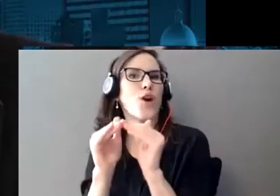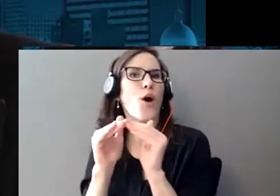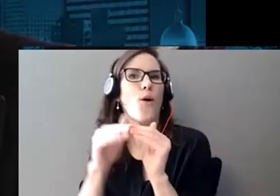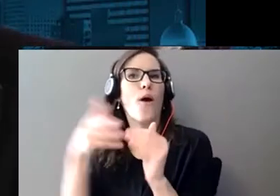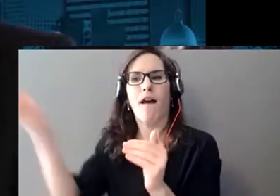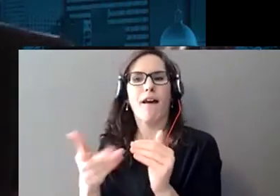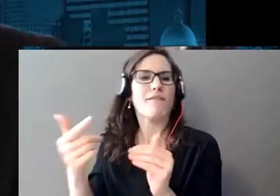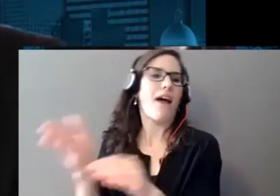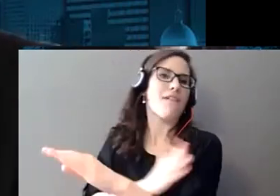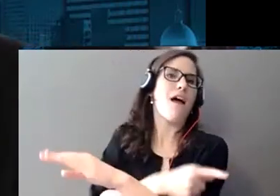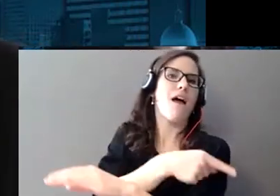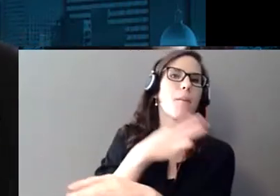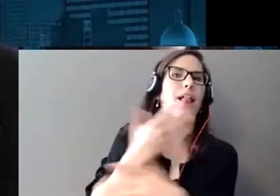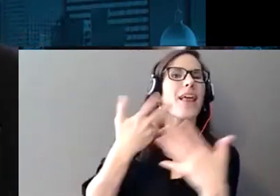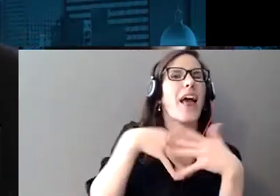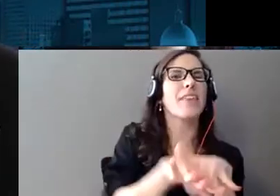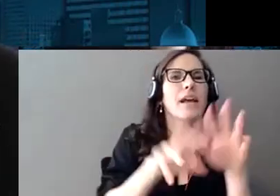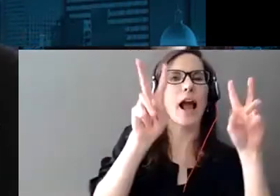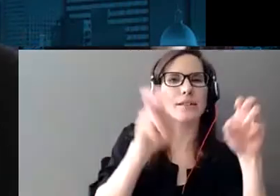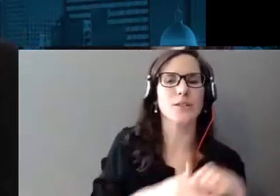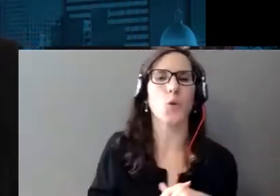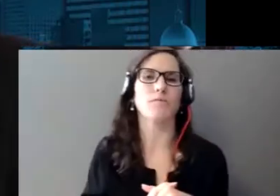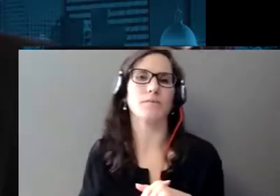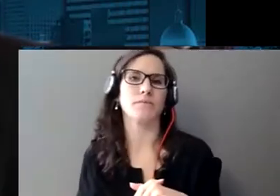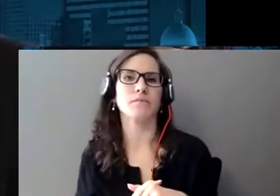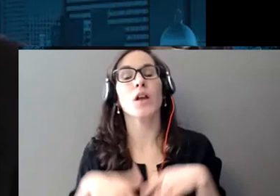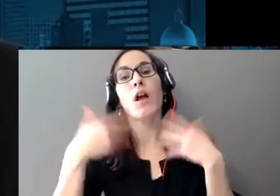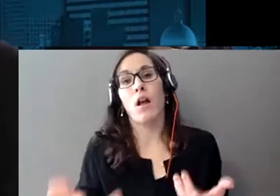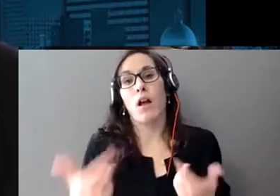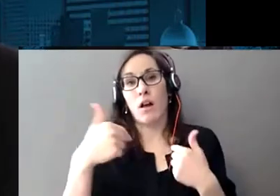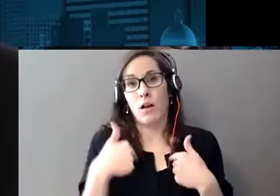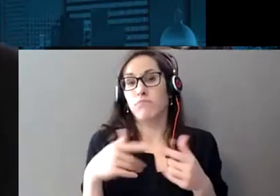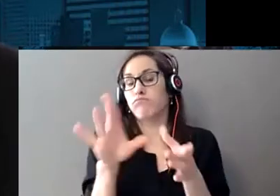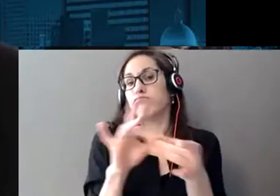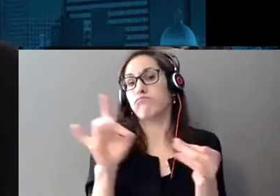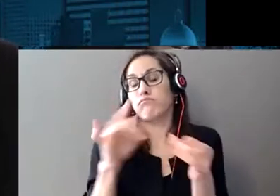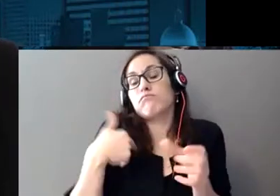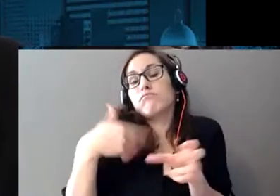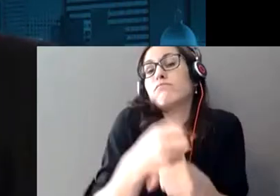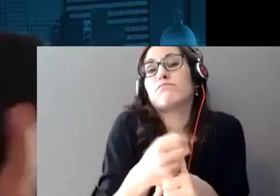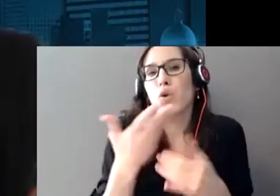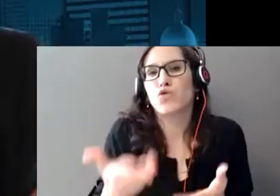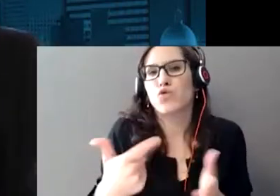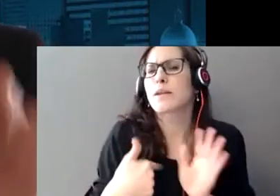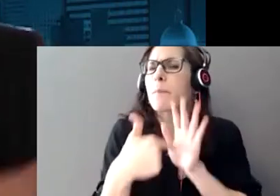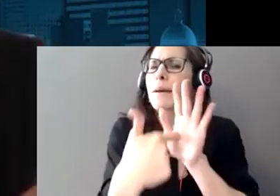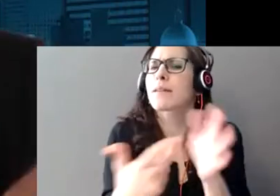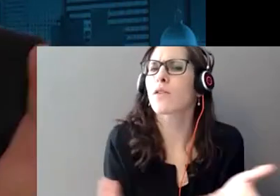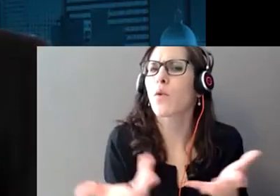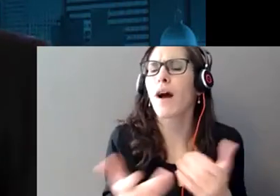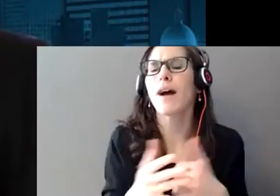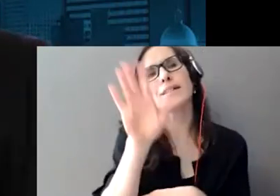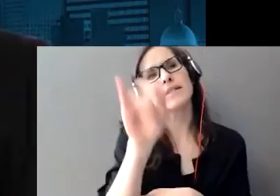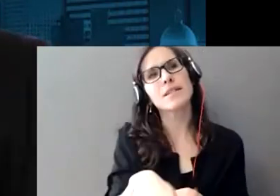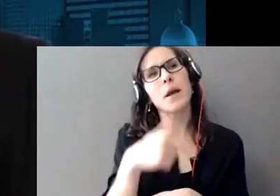Alors ce que je voulais vous présenter brièvement aujourd'hui c'était expliquer